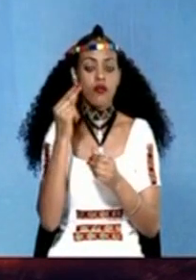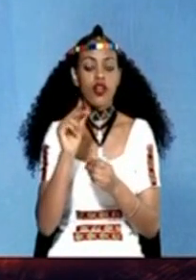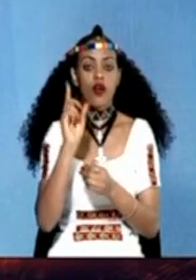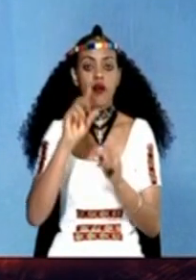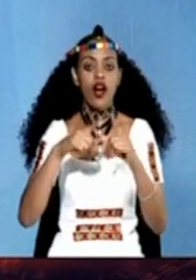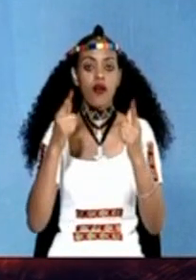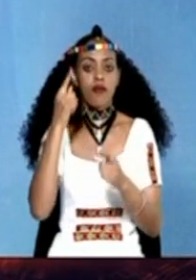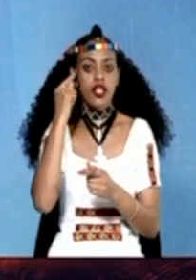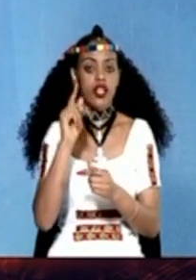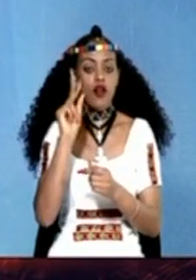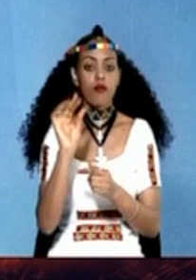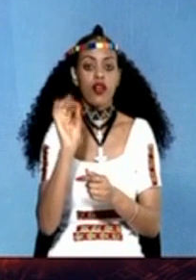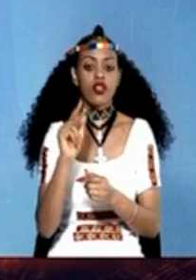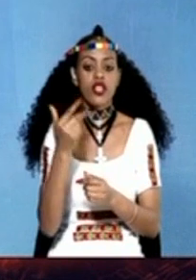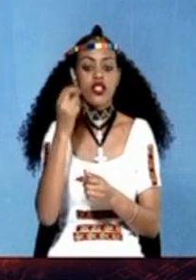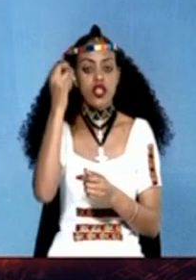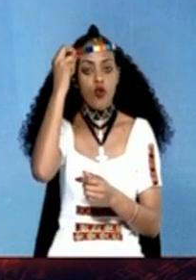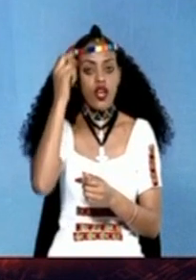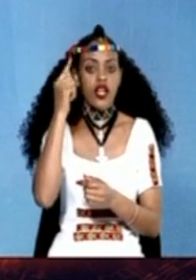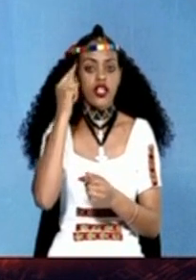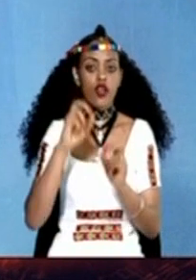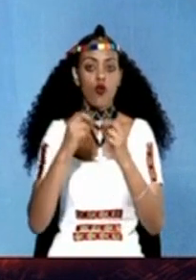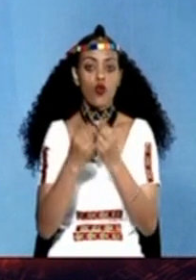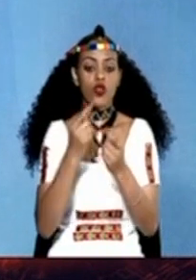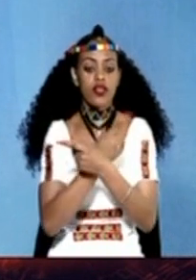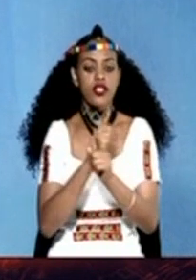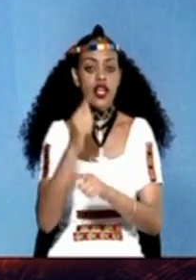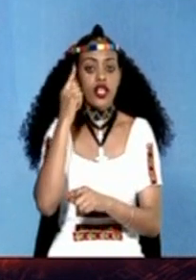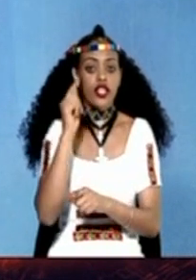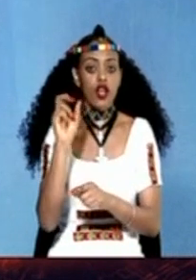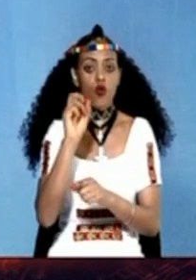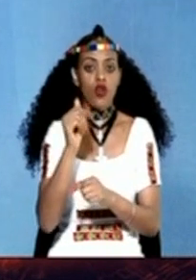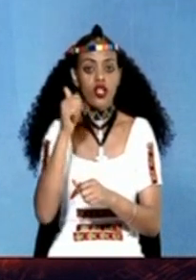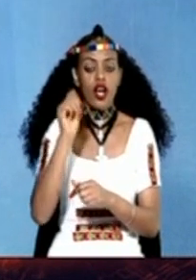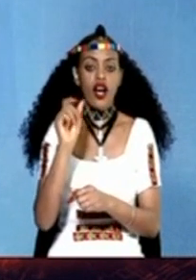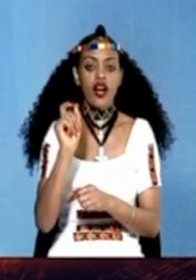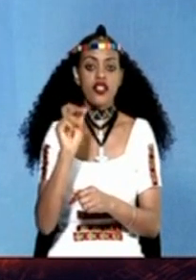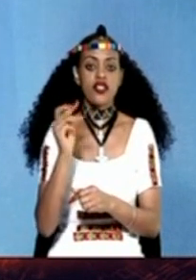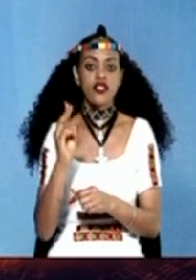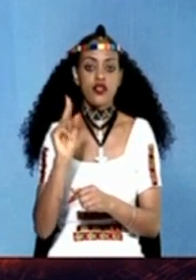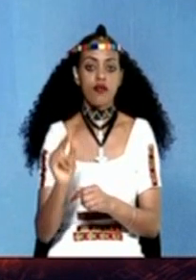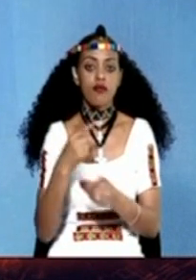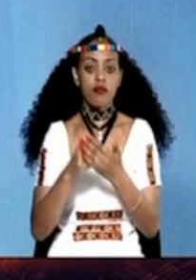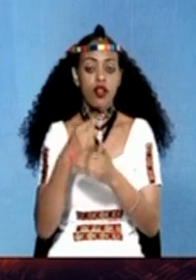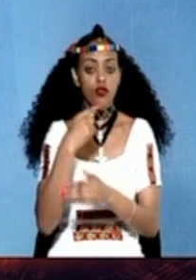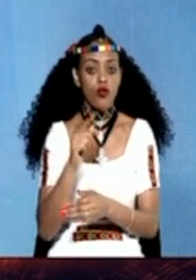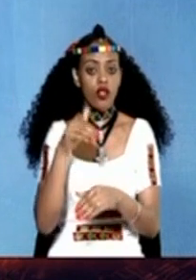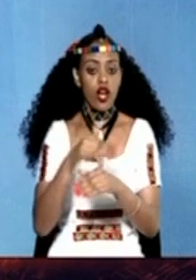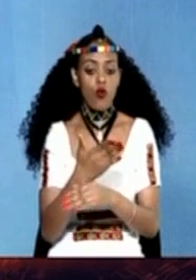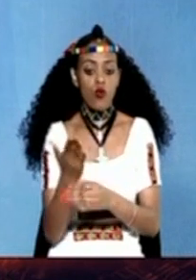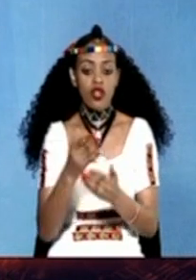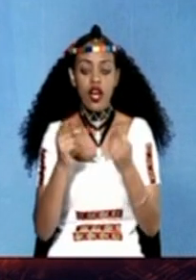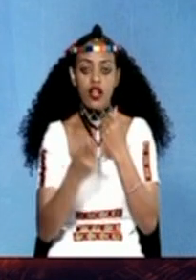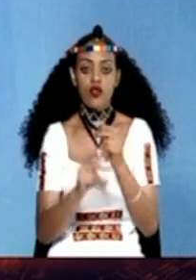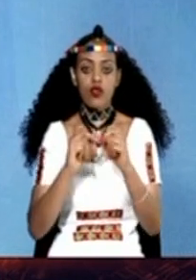ዓባይ ትግራይ ባይቶና ሳልሳይ ወያነ ትግራይ ውድብ ናጽነት ትግራይ ውናት ዓሲምባ ዲሞክራሲያዊ ፓርቲ ኣዴፓ እንትኾኑ ኣብ ጉዳያት